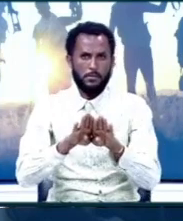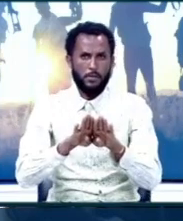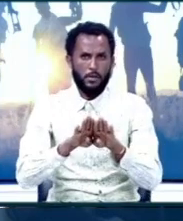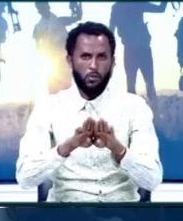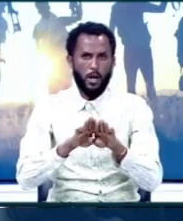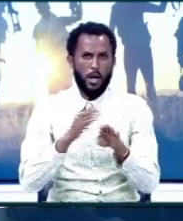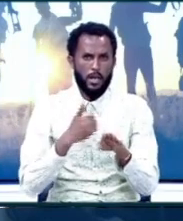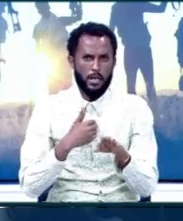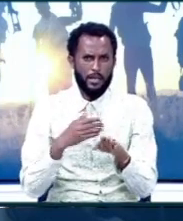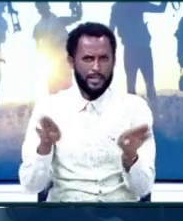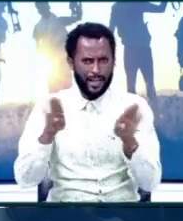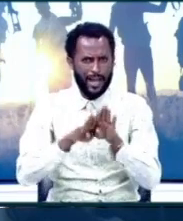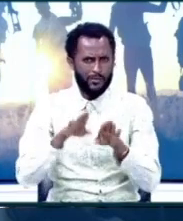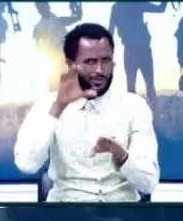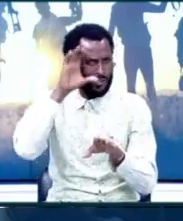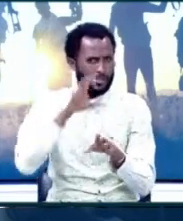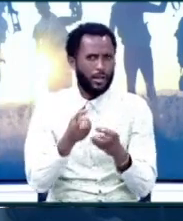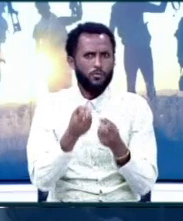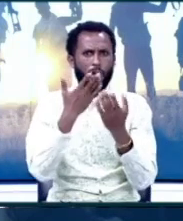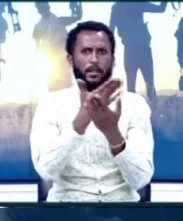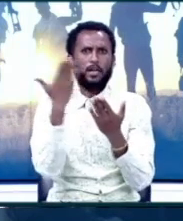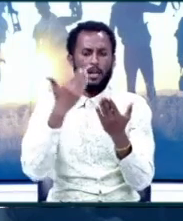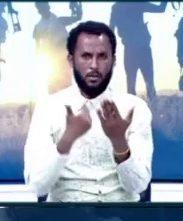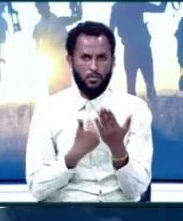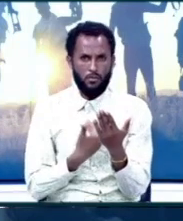ክንክንብቶ ዘግደና ብዙሓት ምክንያታት እኒ